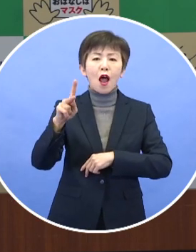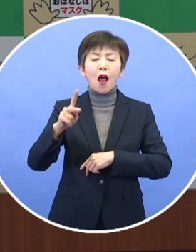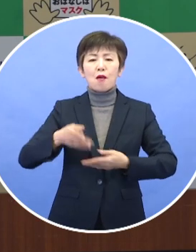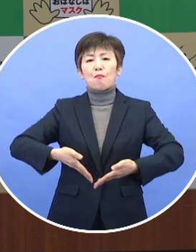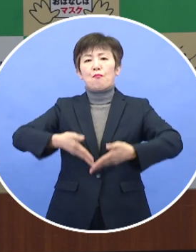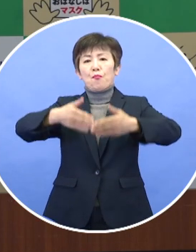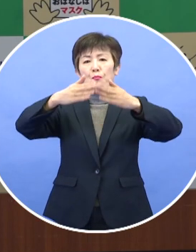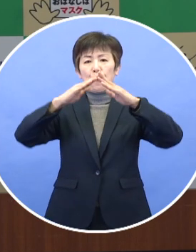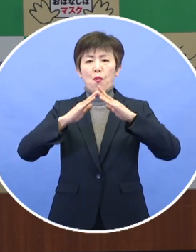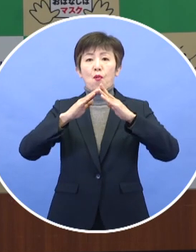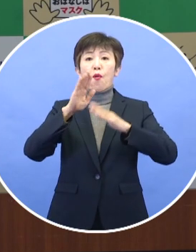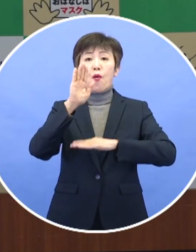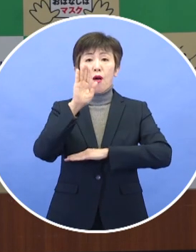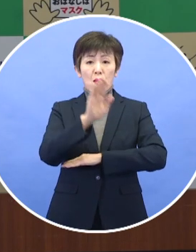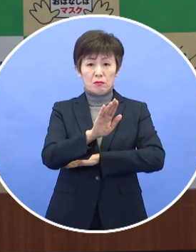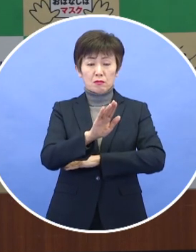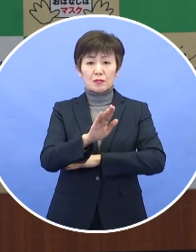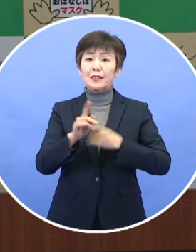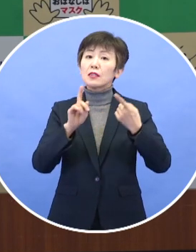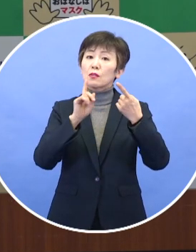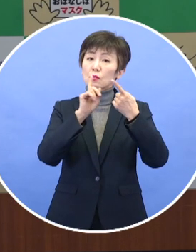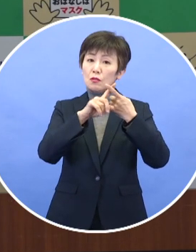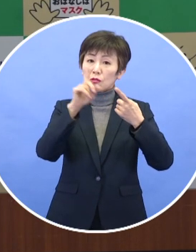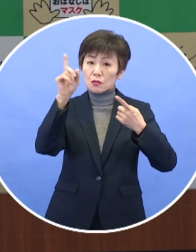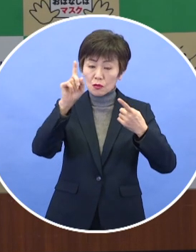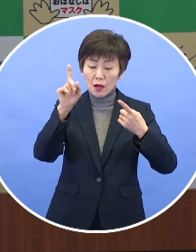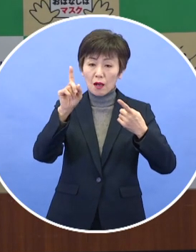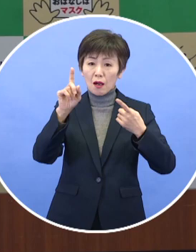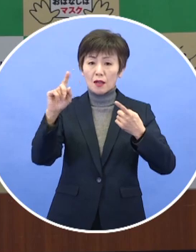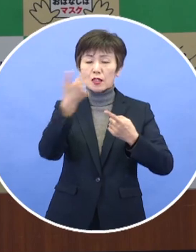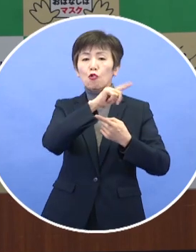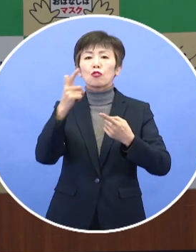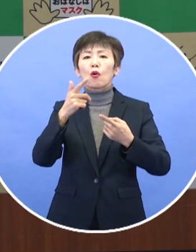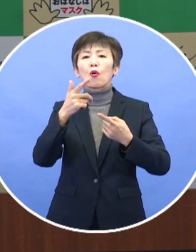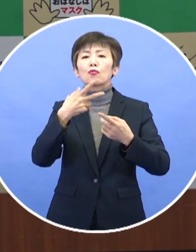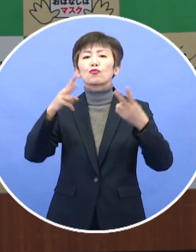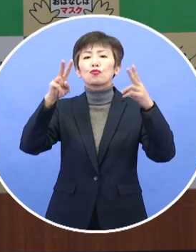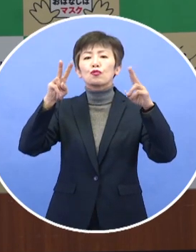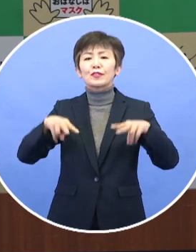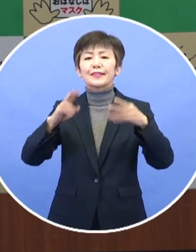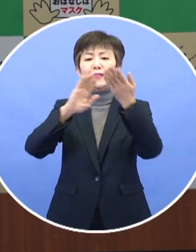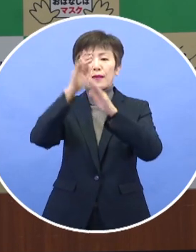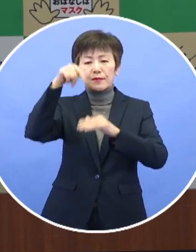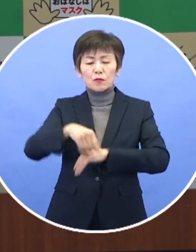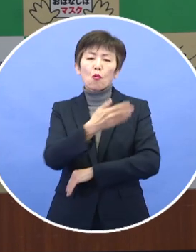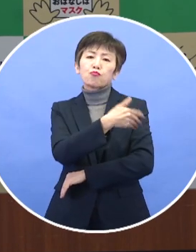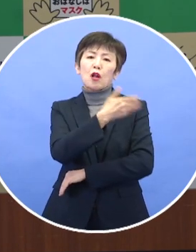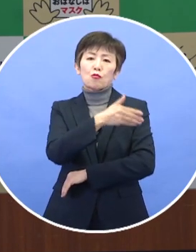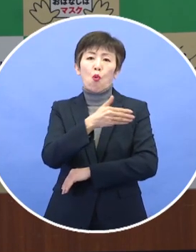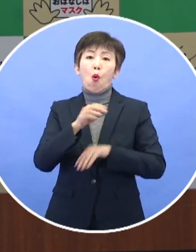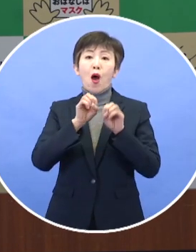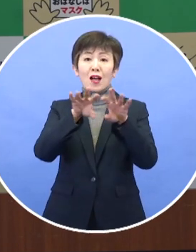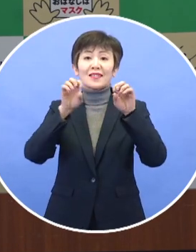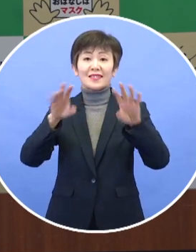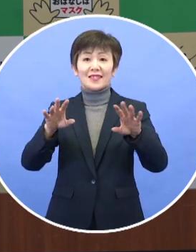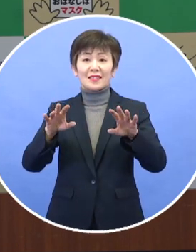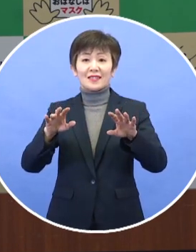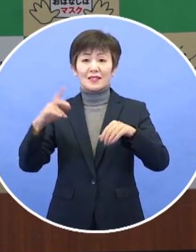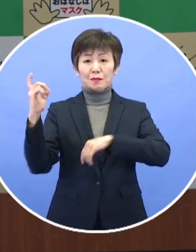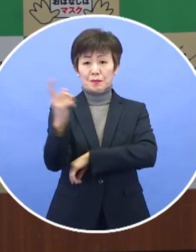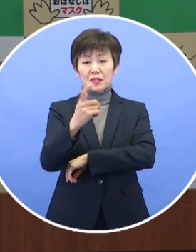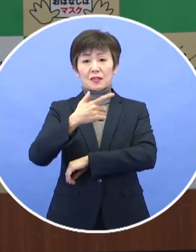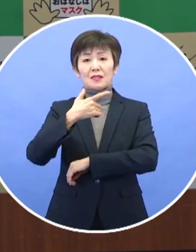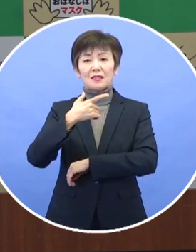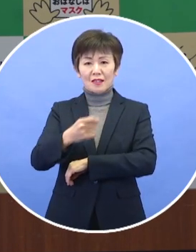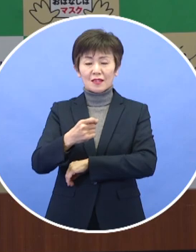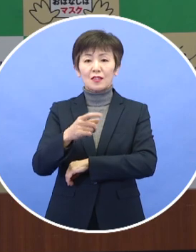受けまして、一つはですね、いろんな福井県のブランド発信、こういったものに力を入れようということでございまして、そ